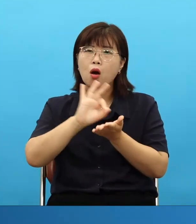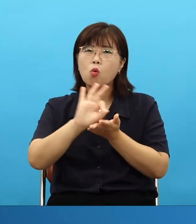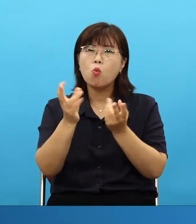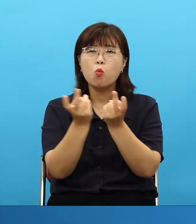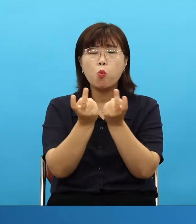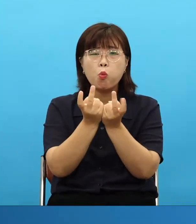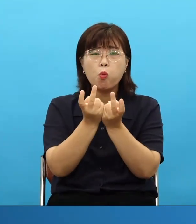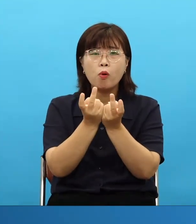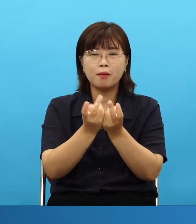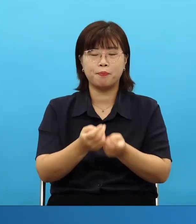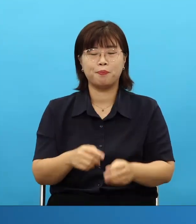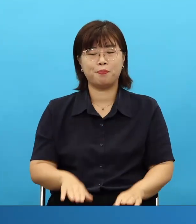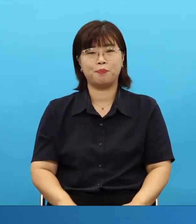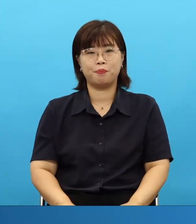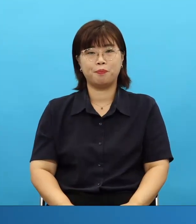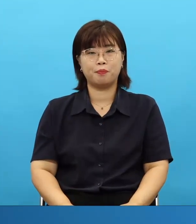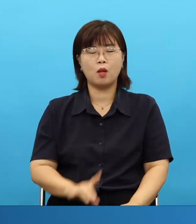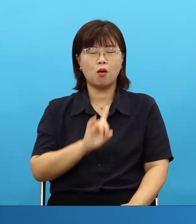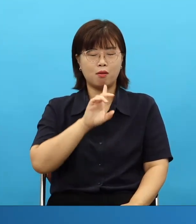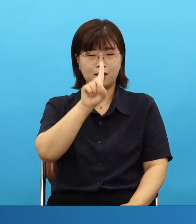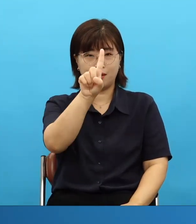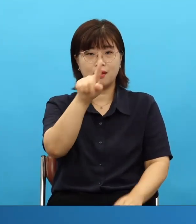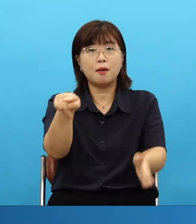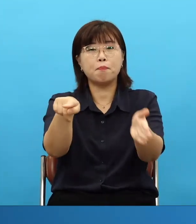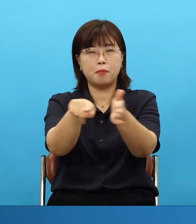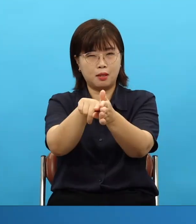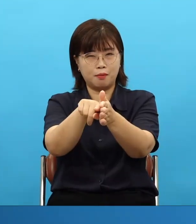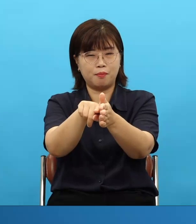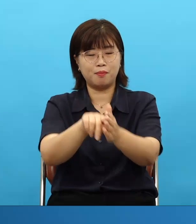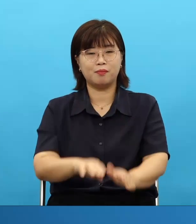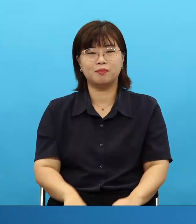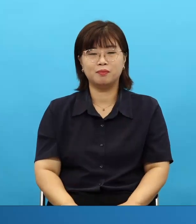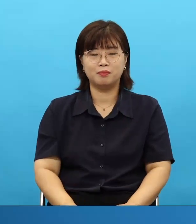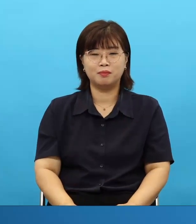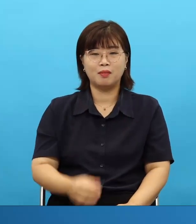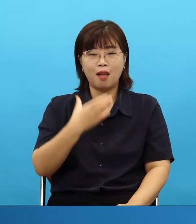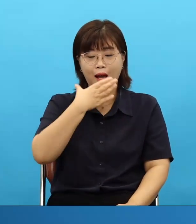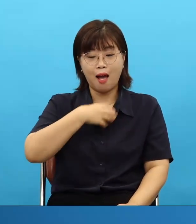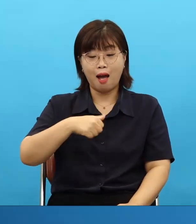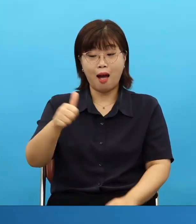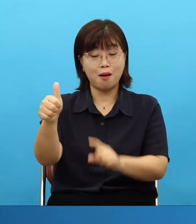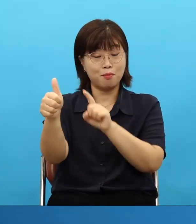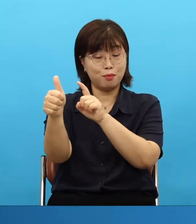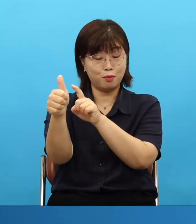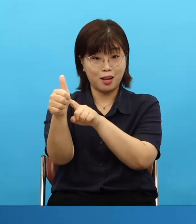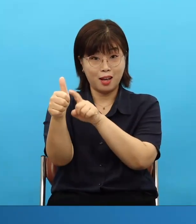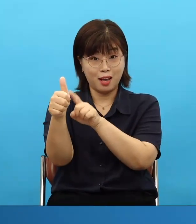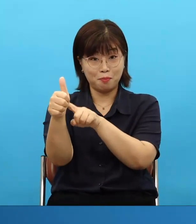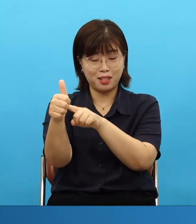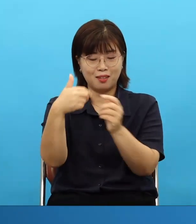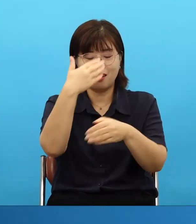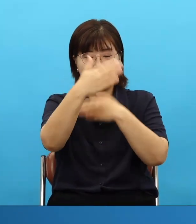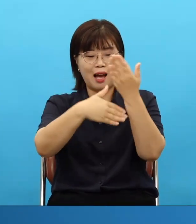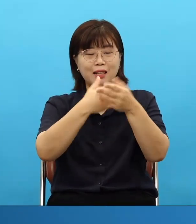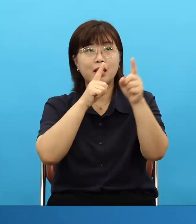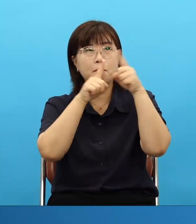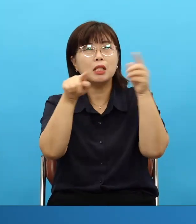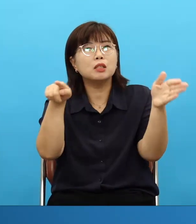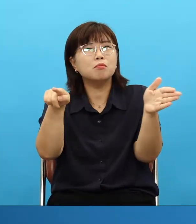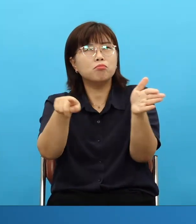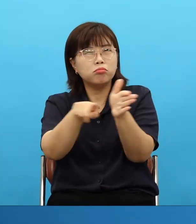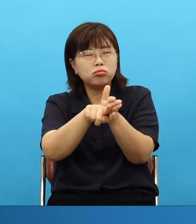믿음으로 받습니다. By faith. 아브라함이 하나님의 말씀을 믿으니 그